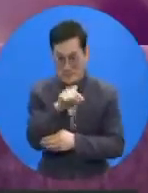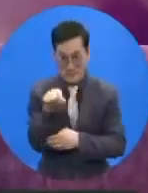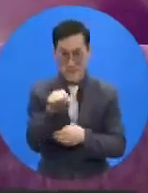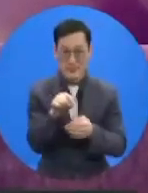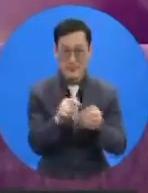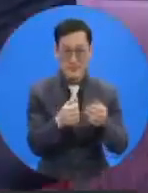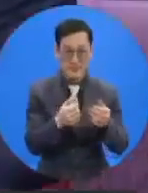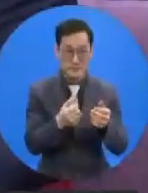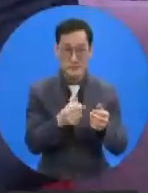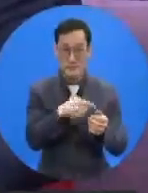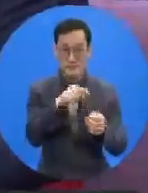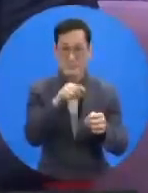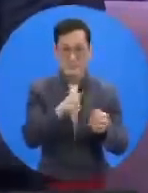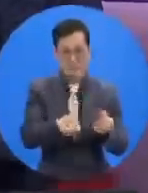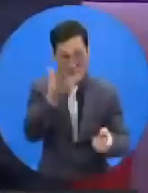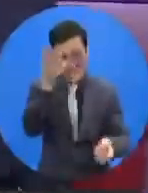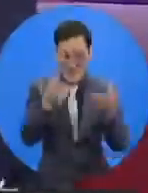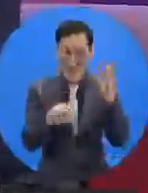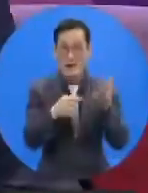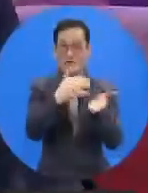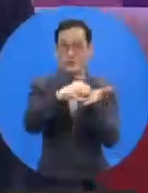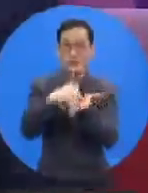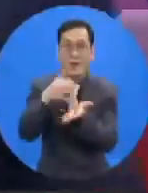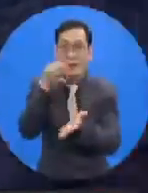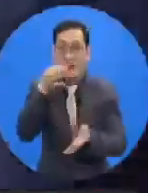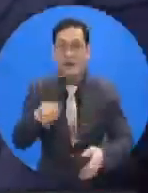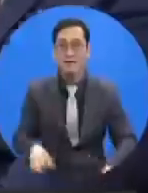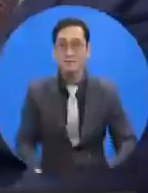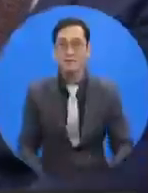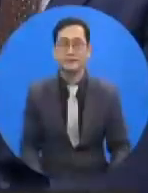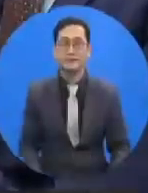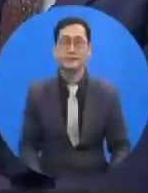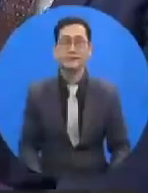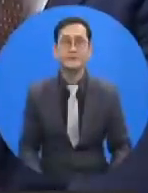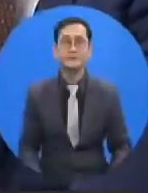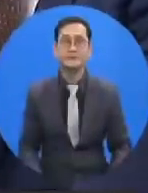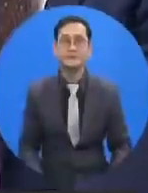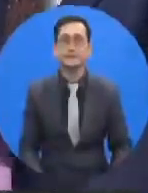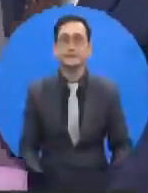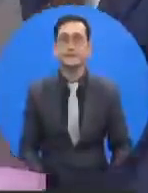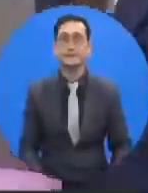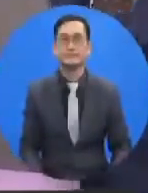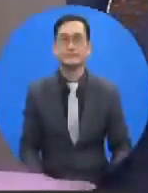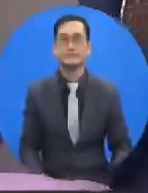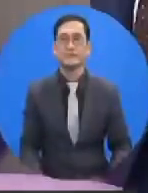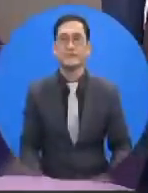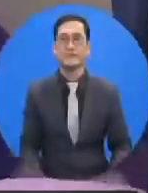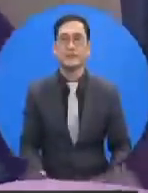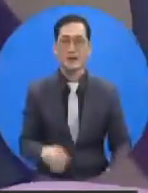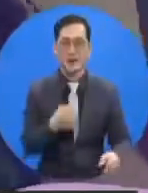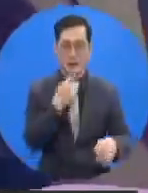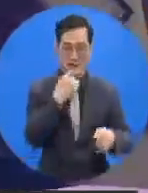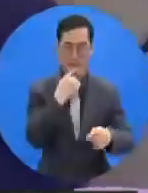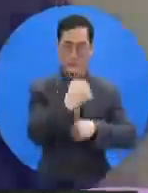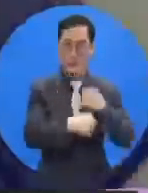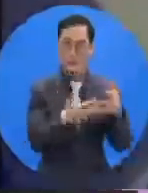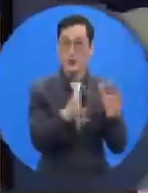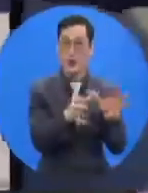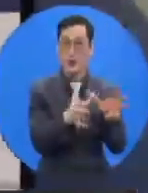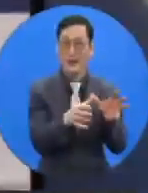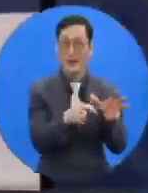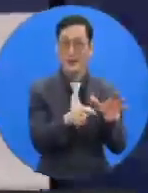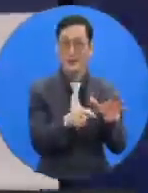준비했습니다. 짧게 한번 보시죠. 더불어민주당과 미래통합당 자체 판세 전망입니다. 먼저 더불어민주당은 총